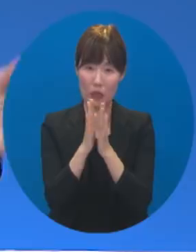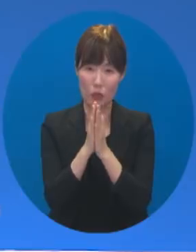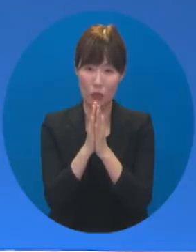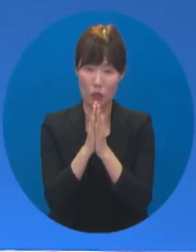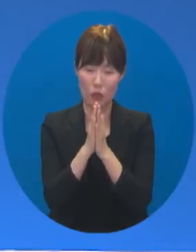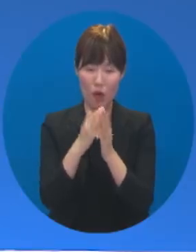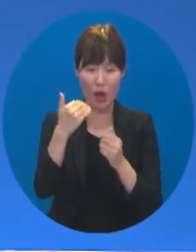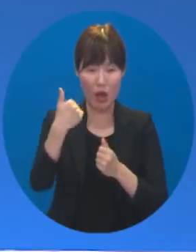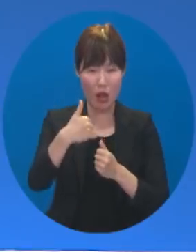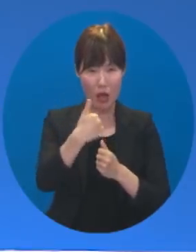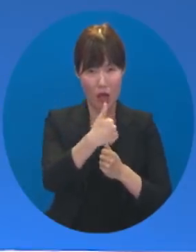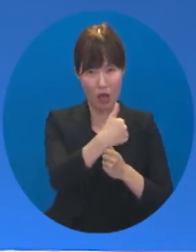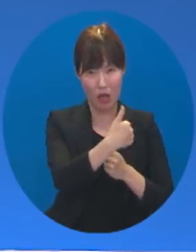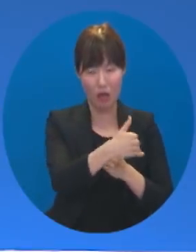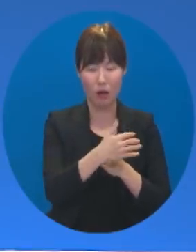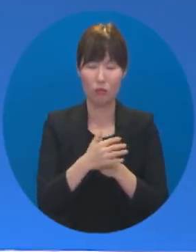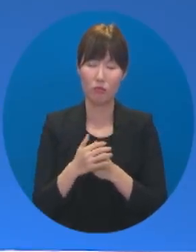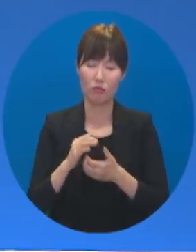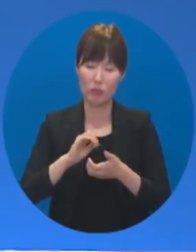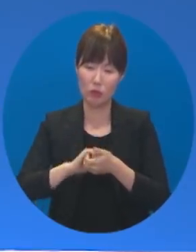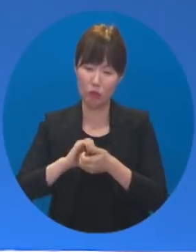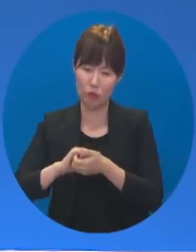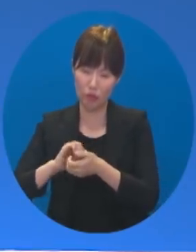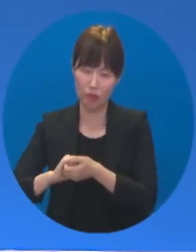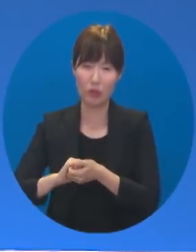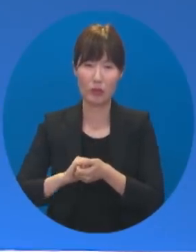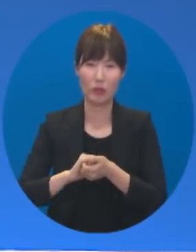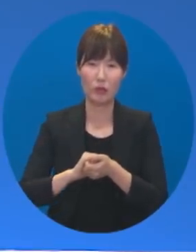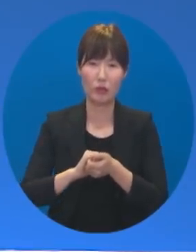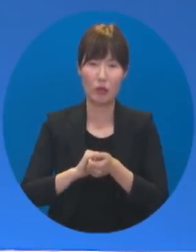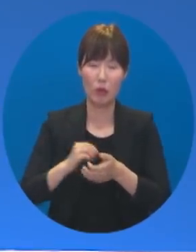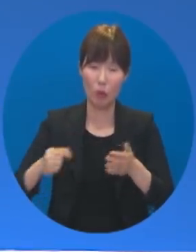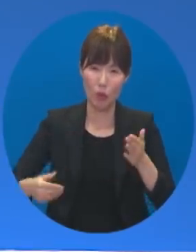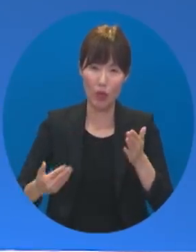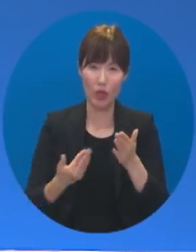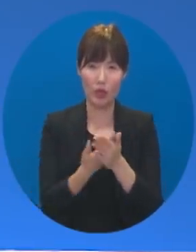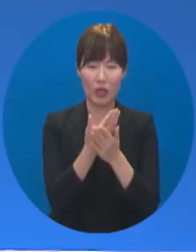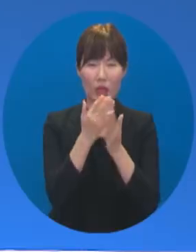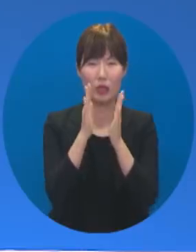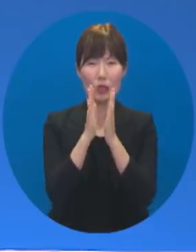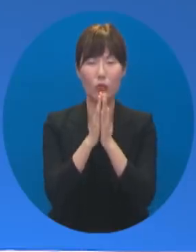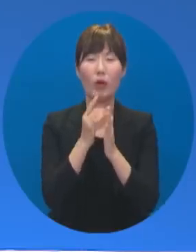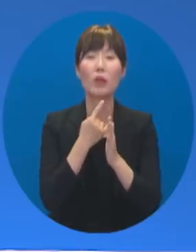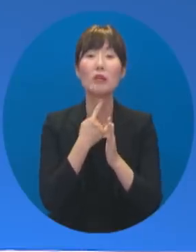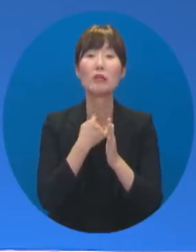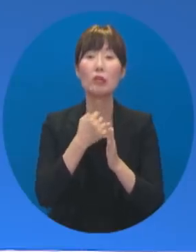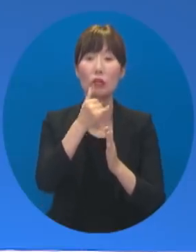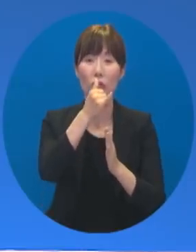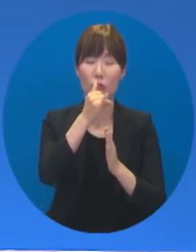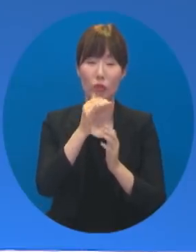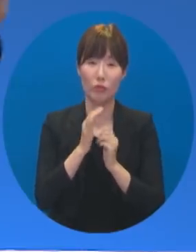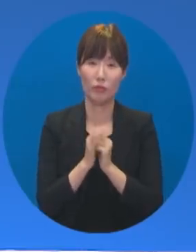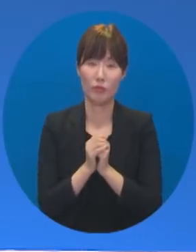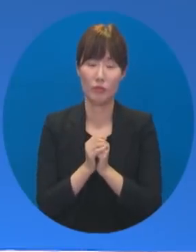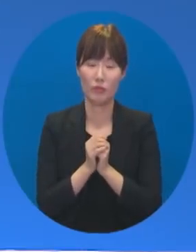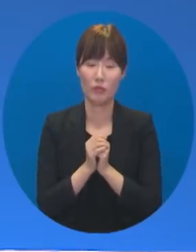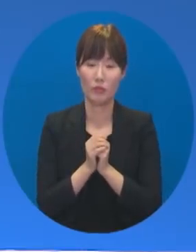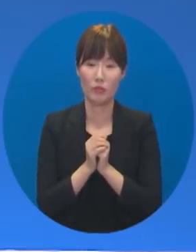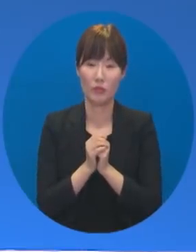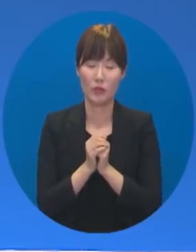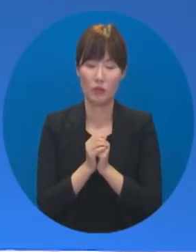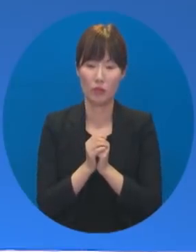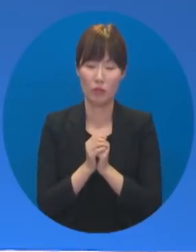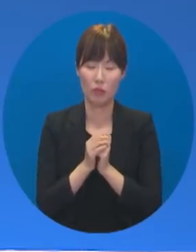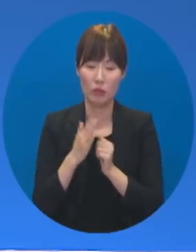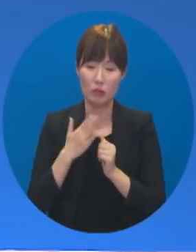동안 회개 기도를 하라고 해서 열심히 회개 기도를 한 적이 있었어요. 근데 이제 같이 저와 아내가